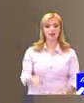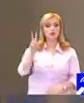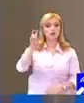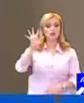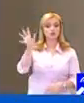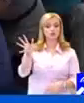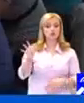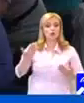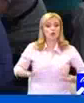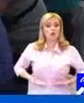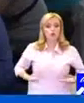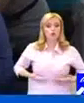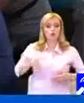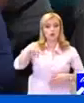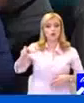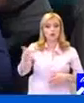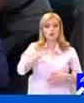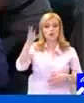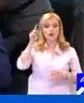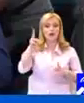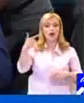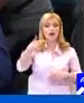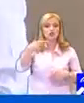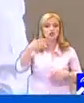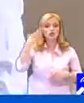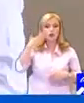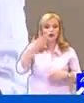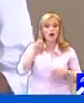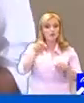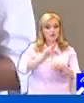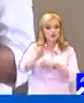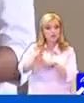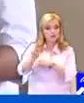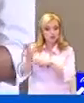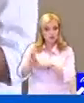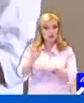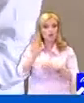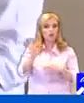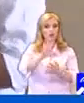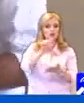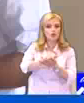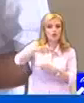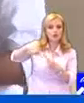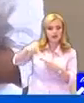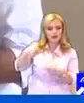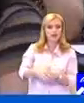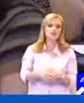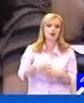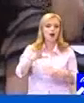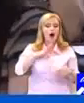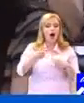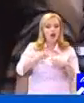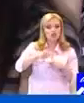250 de locuitori ai Republicii Moldova care au și cetățenie română vor fi instruiți în domeniul antreprenorial. Ulterior, ei vor veni cu idei de afaceri